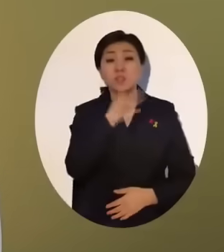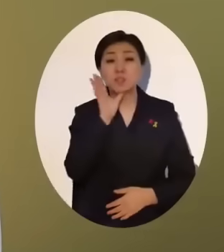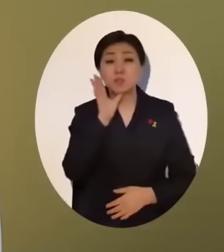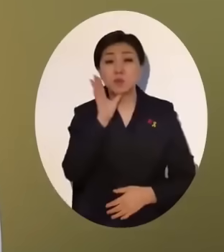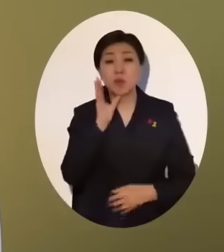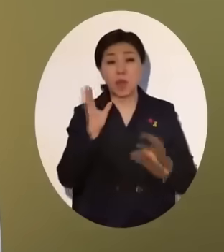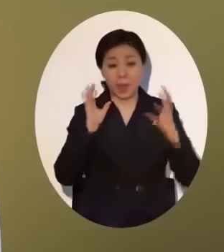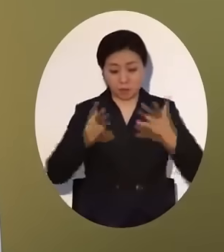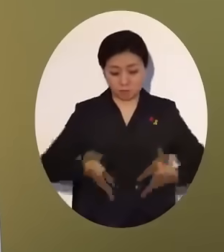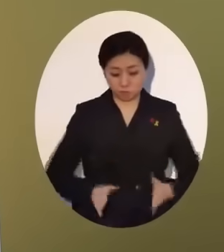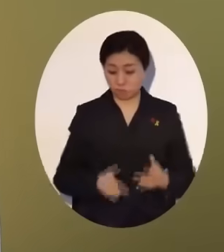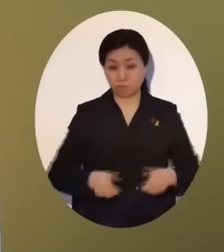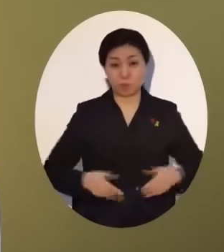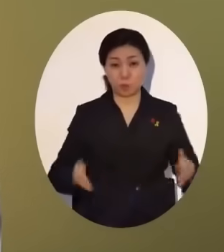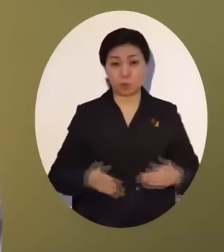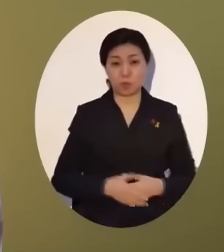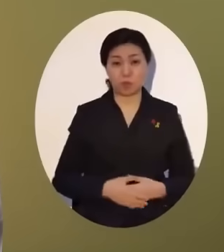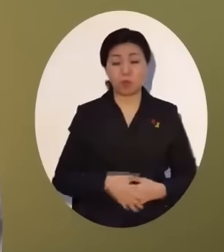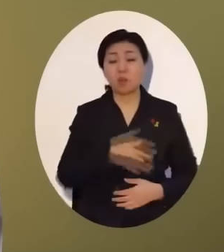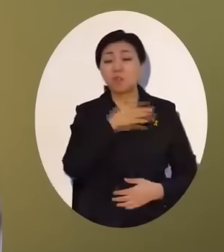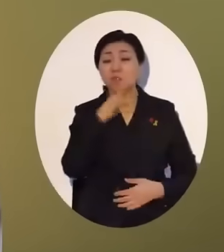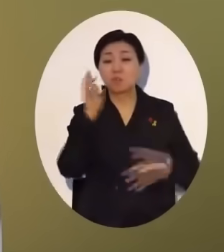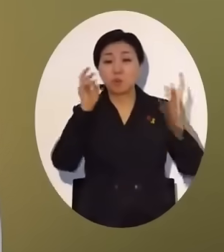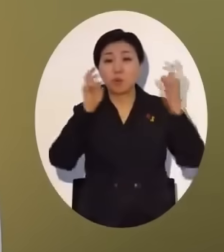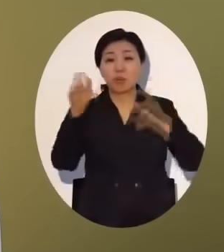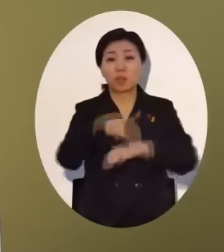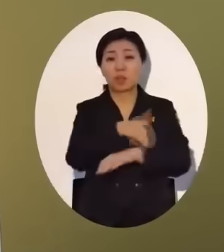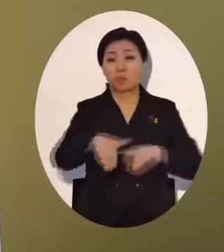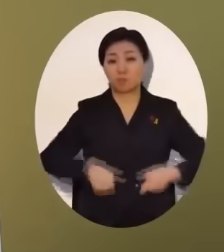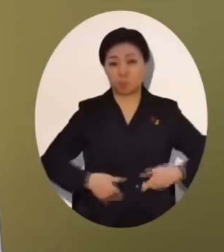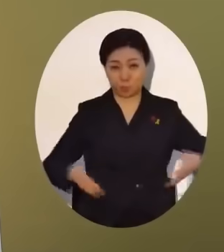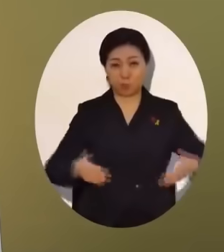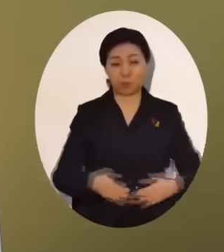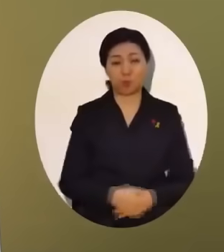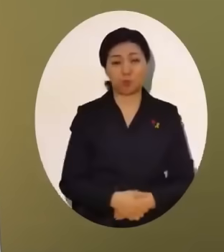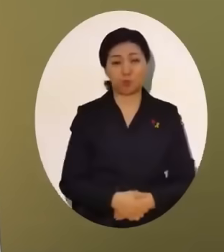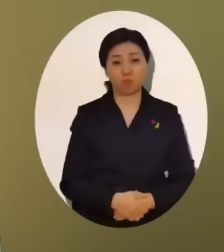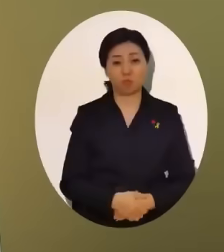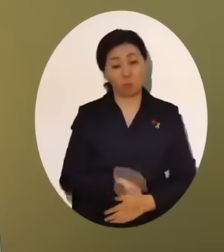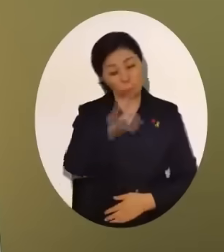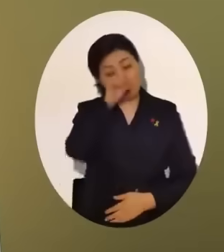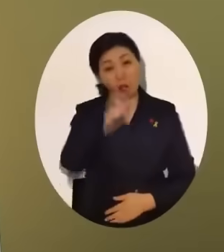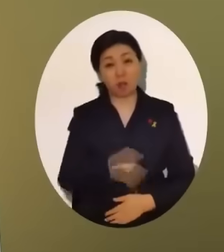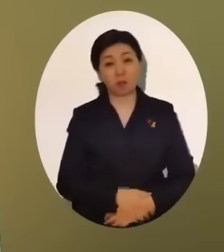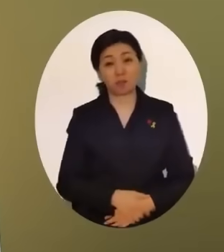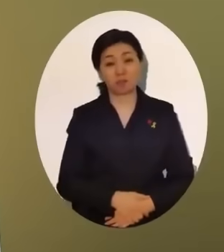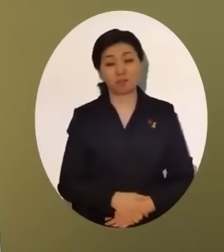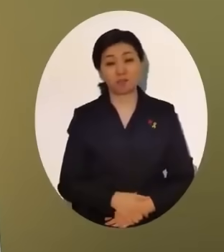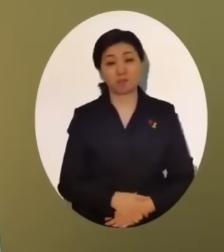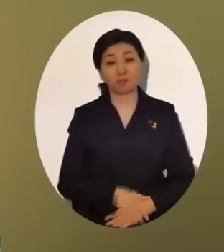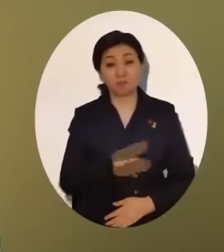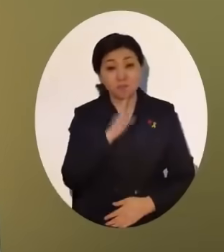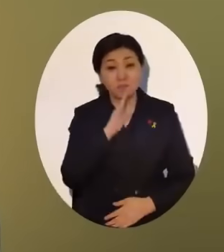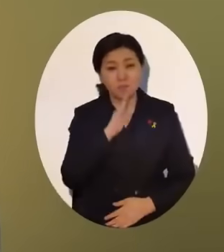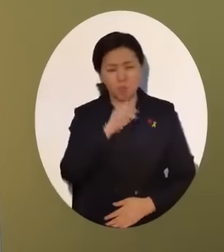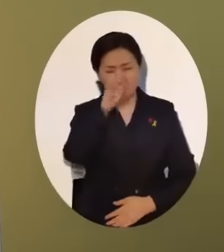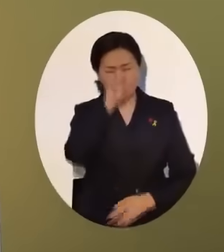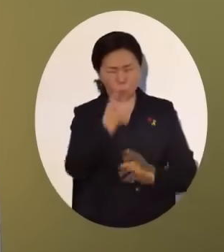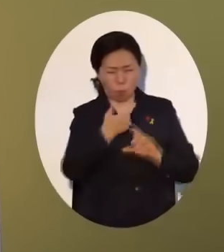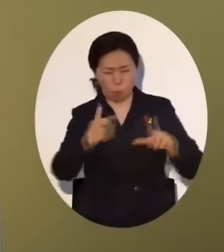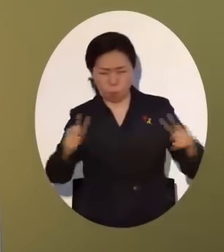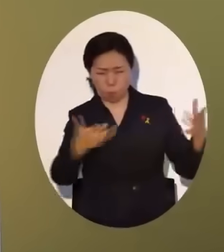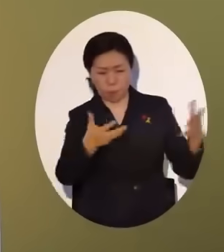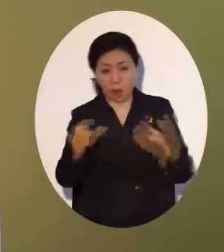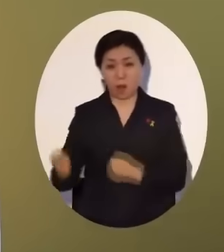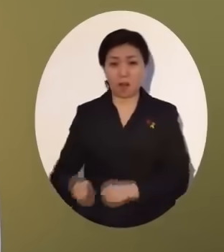늙으면 애 안 낳아도 되잖아. 늙으면 직장 생활 안 해도 되잖아. 얼마 좋아. 좋은 거 천지야.